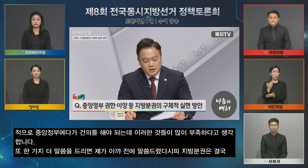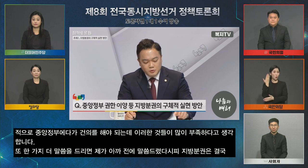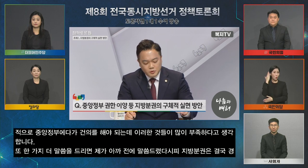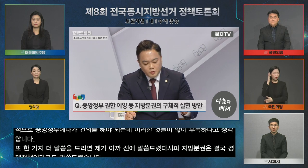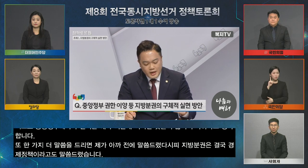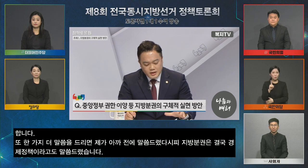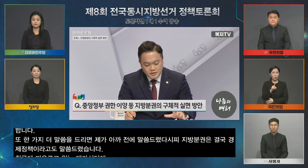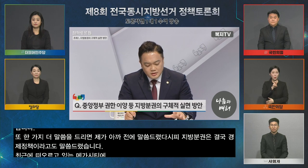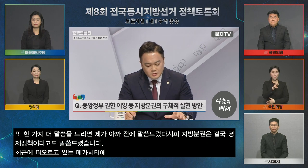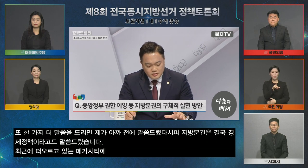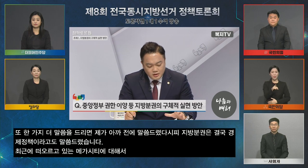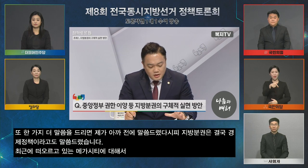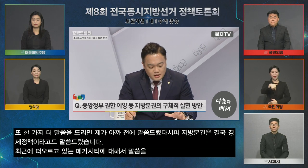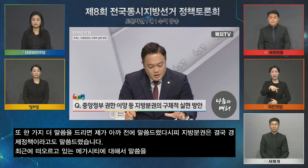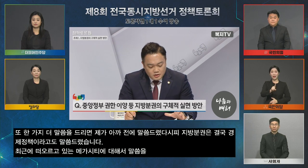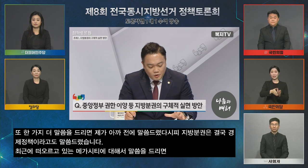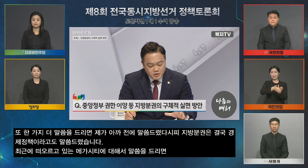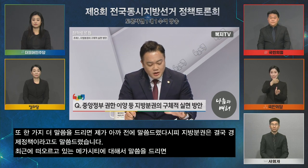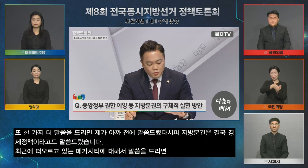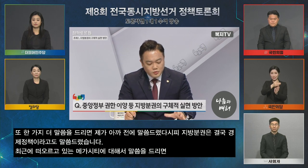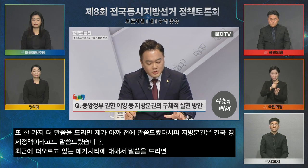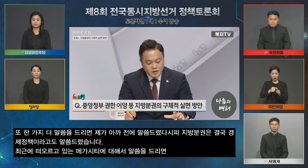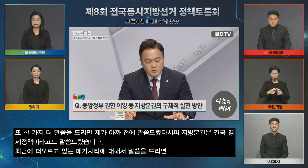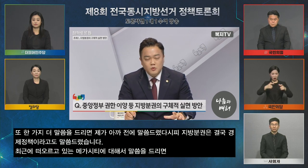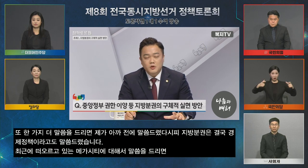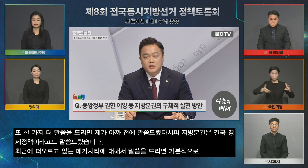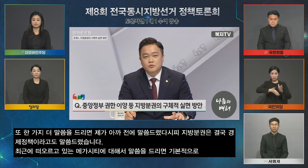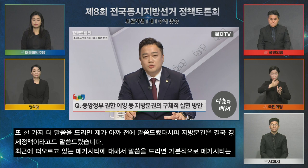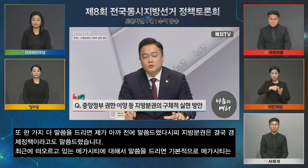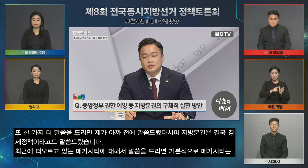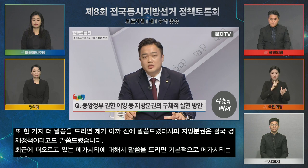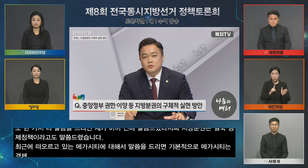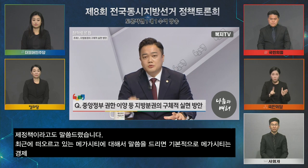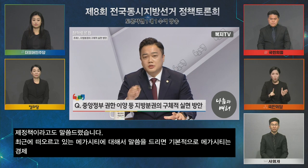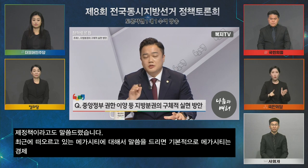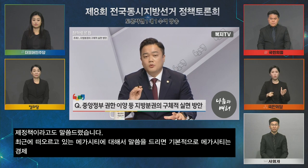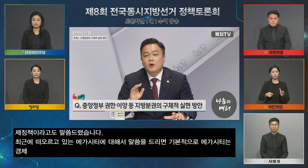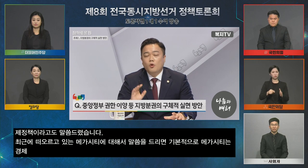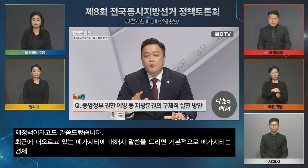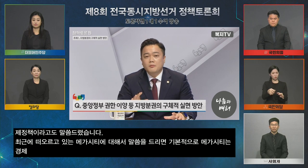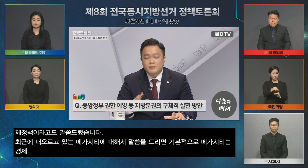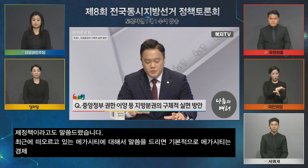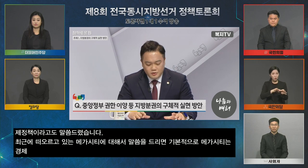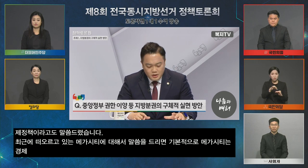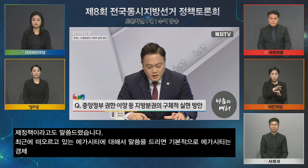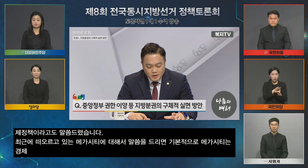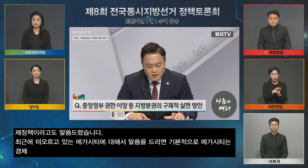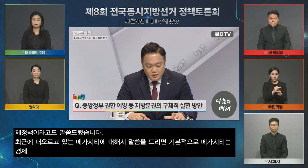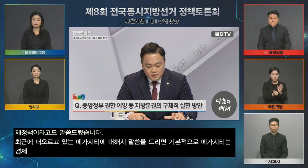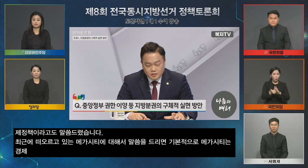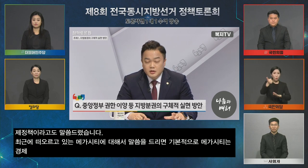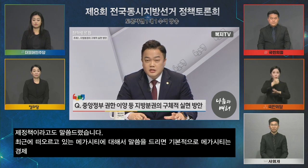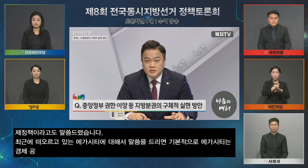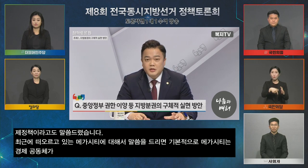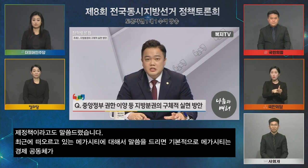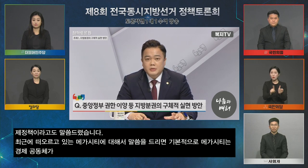기본적으로 메가시티는 경제의 공동체가 성공하기 위한 조건으로 최소 500만 명이